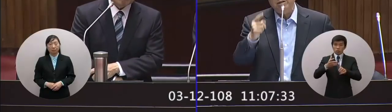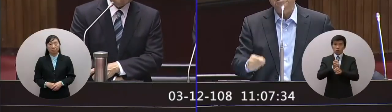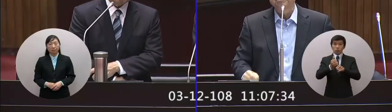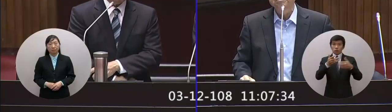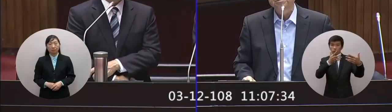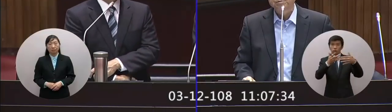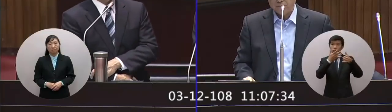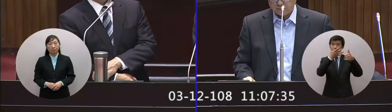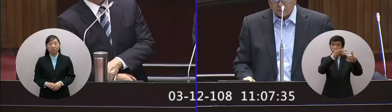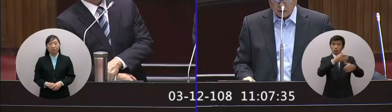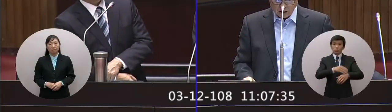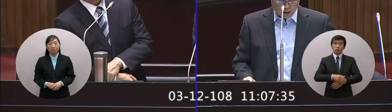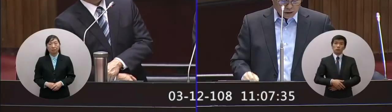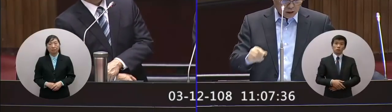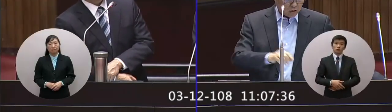来请教院长。